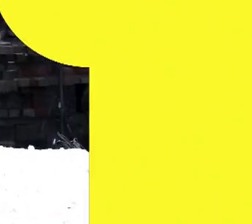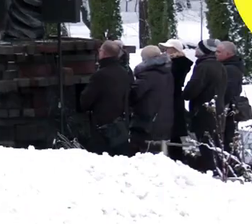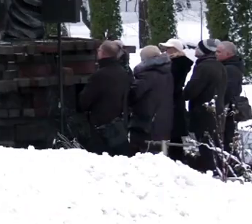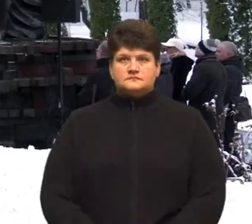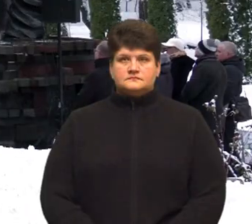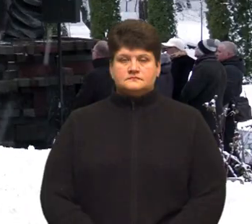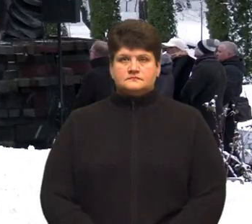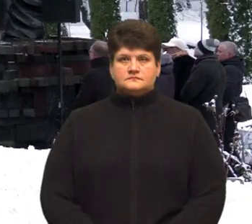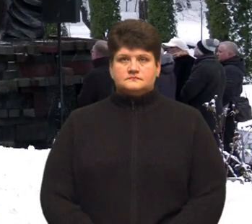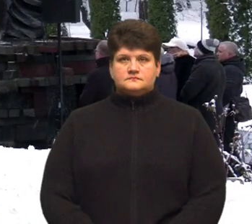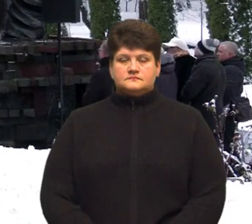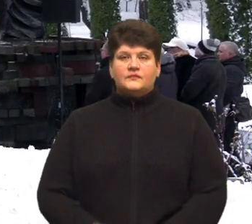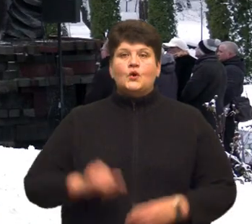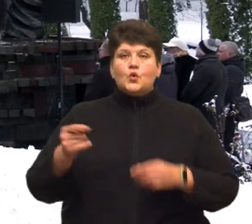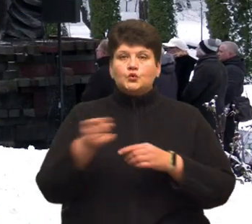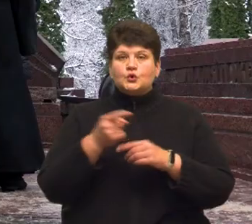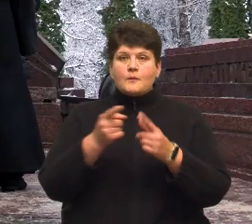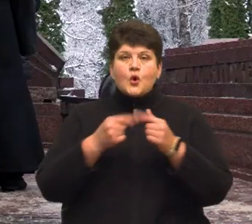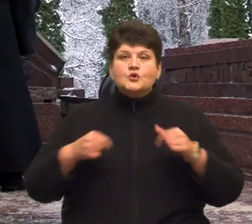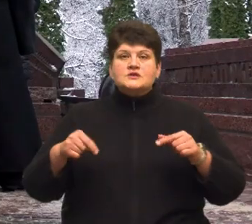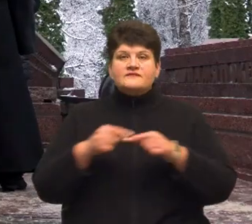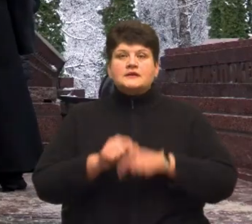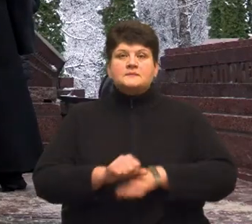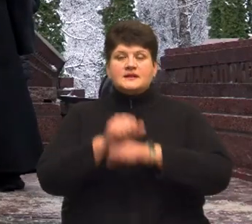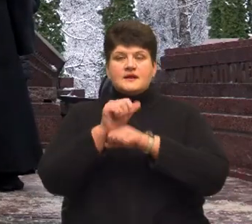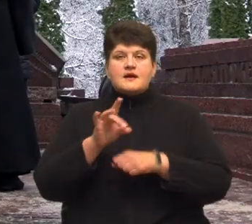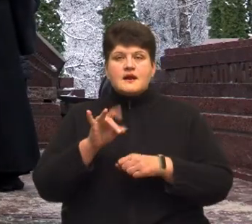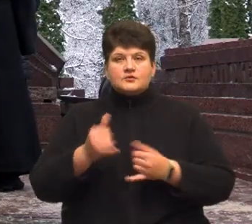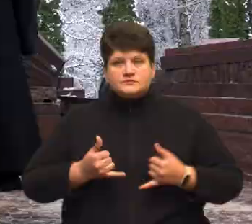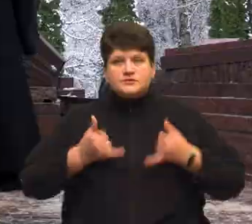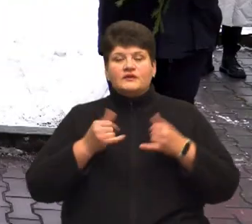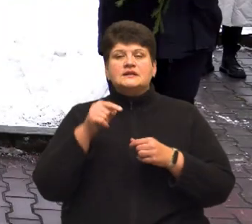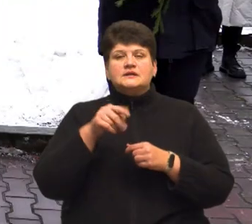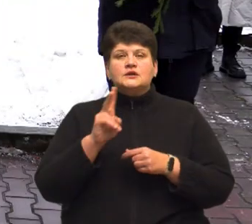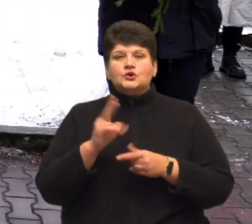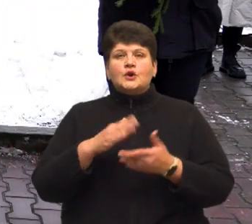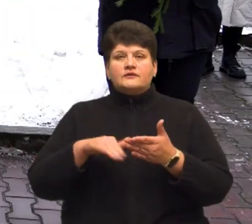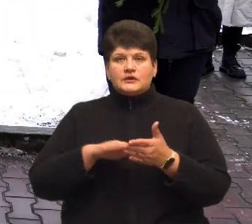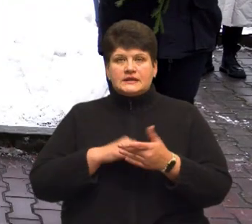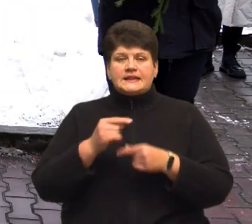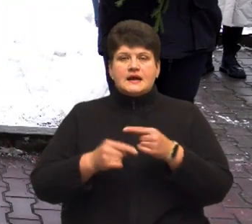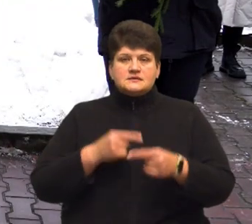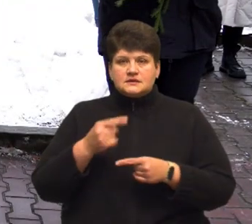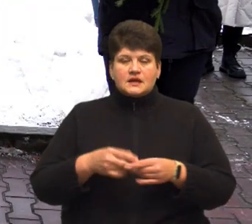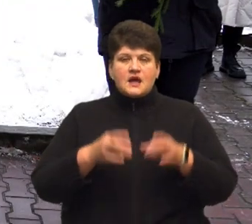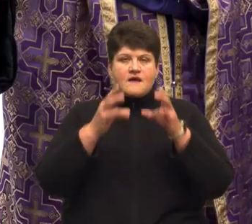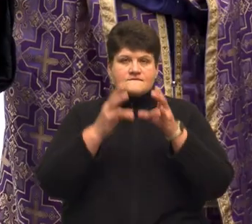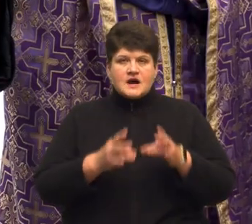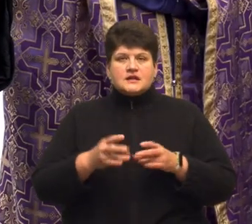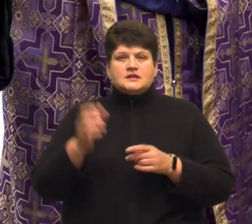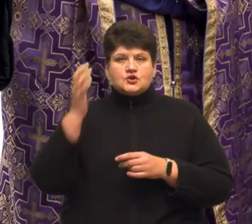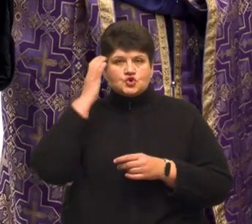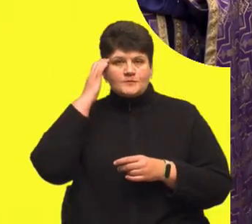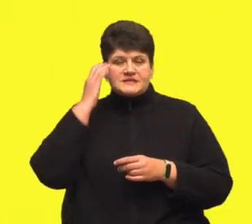соцмережах у Тернополі організували мітинг Реквієм щоб вшанувати тих хто ліквідовував в наслідки аварії на Чорнобильській атомній